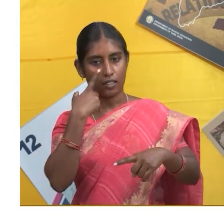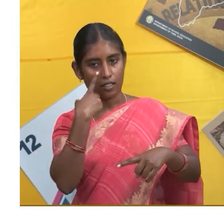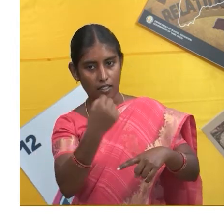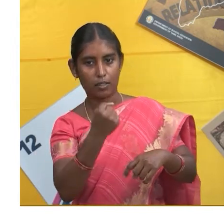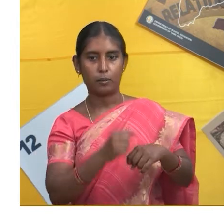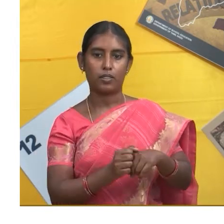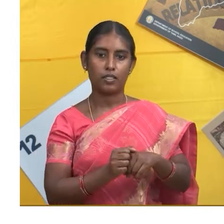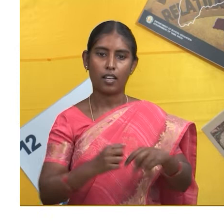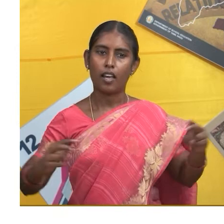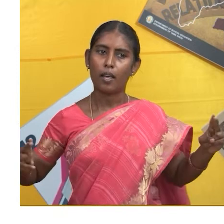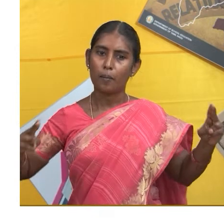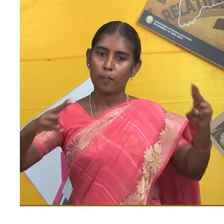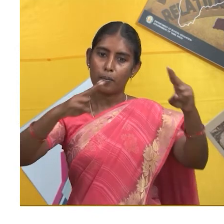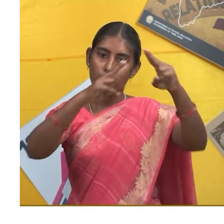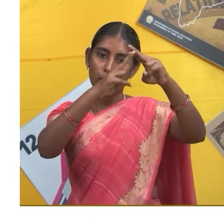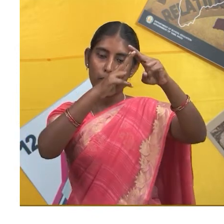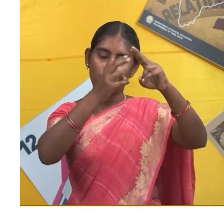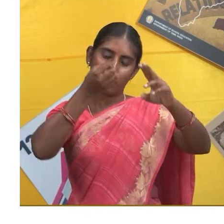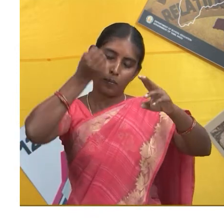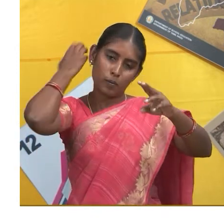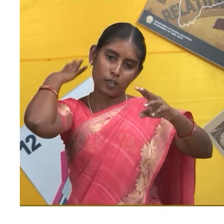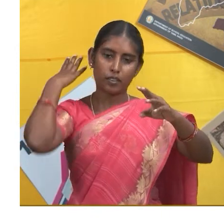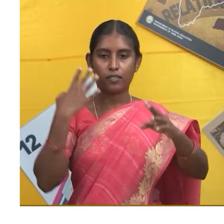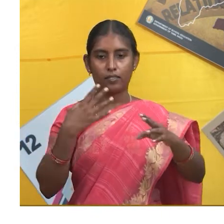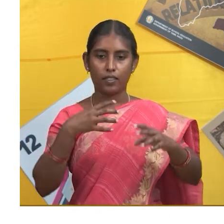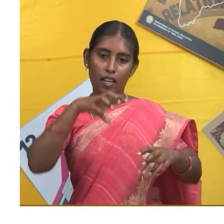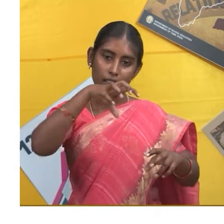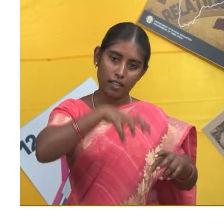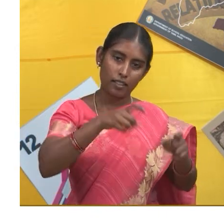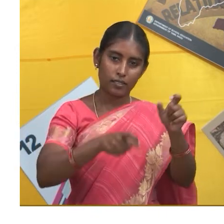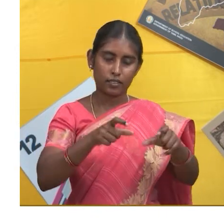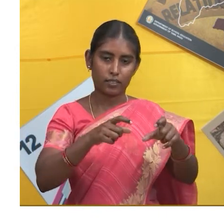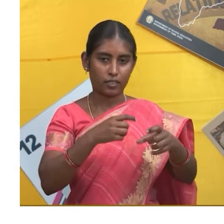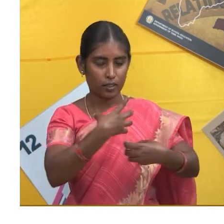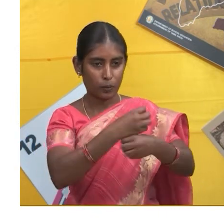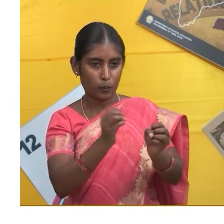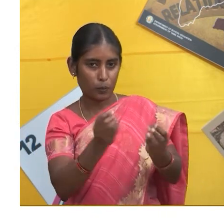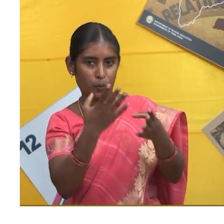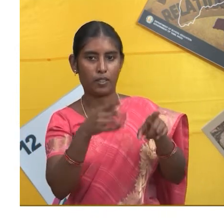fodுடு statewide sean படியுத்து